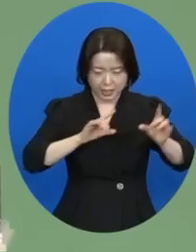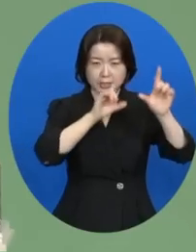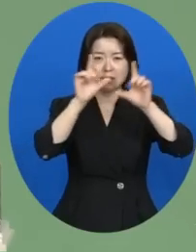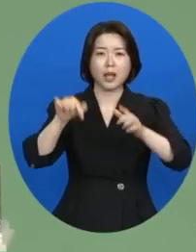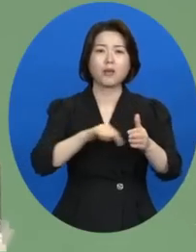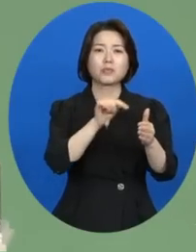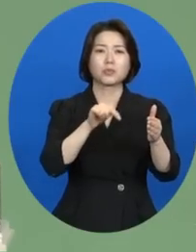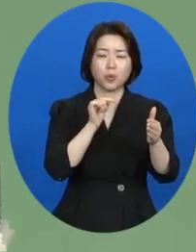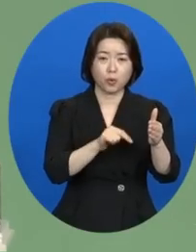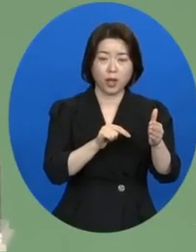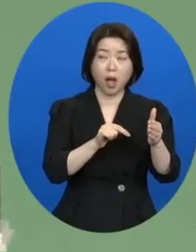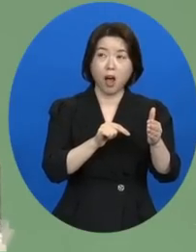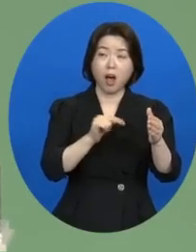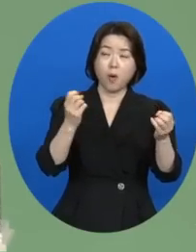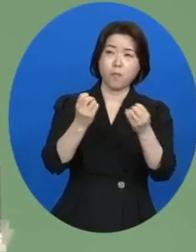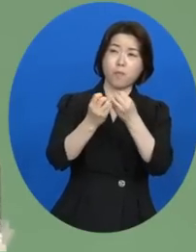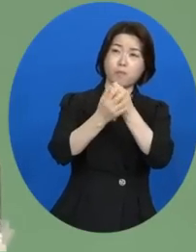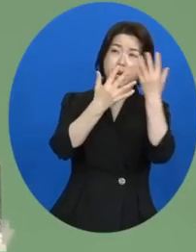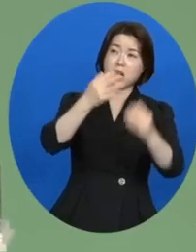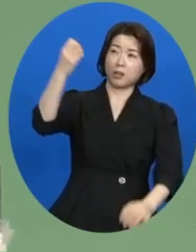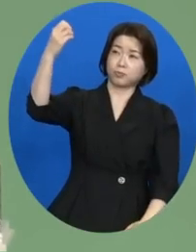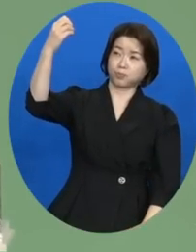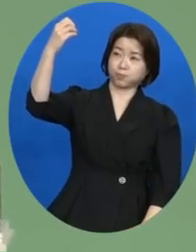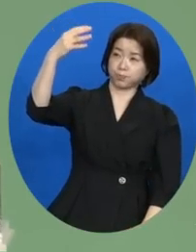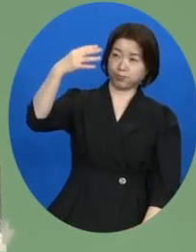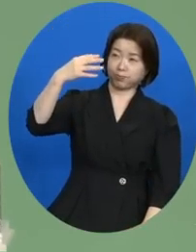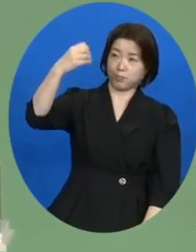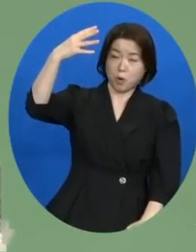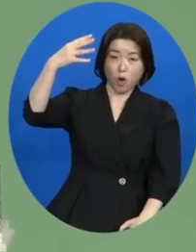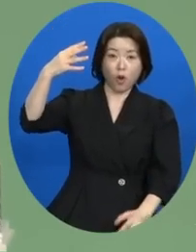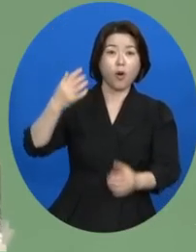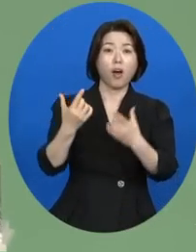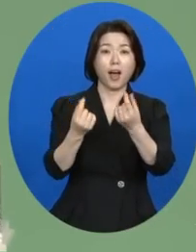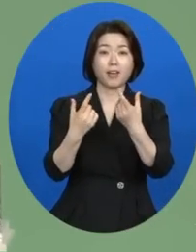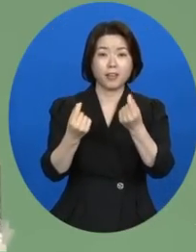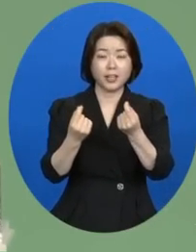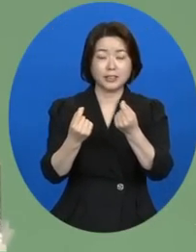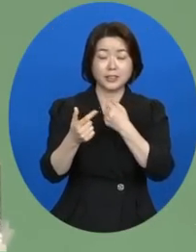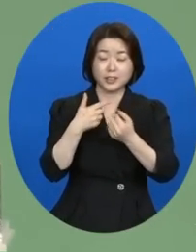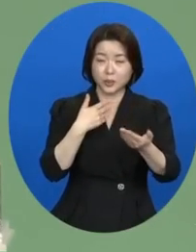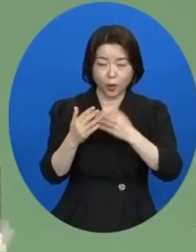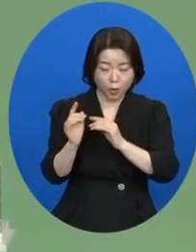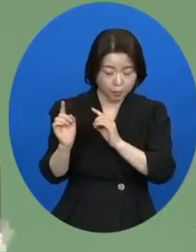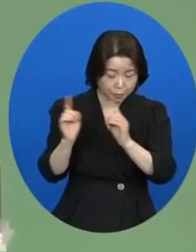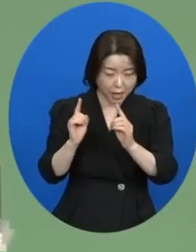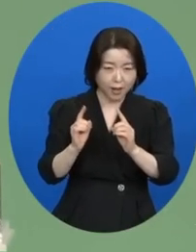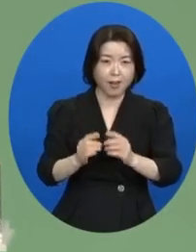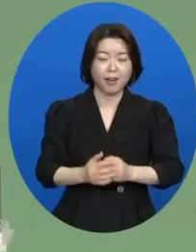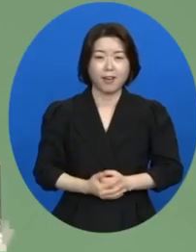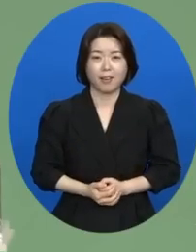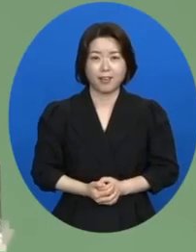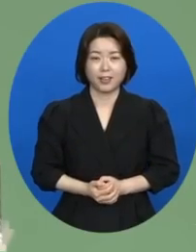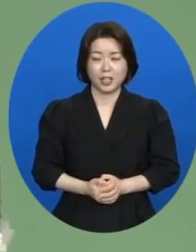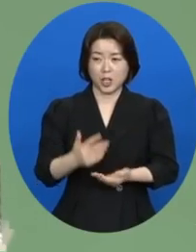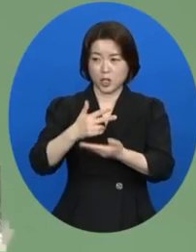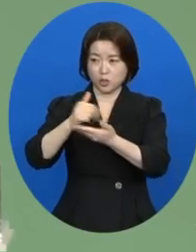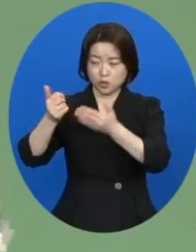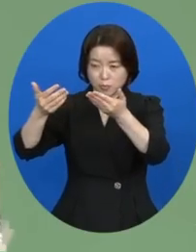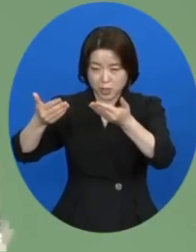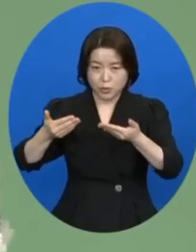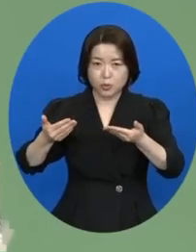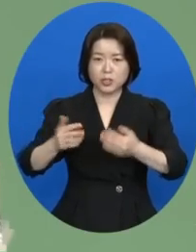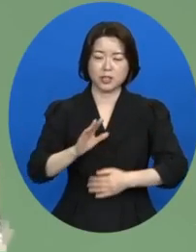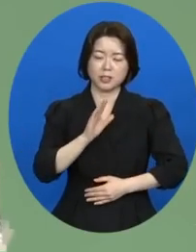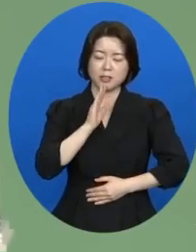가운데 환한 등불이 켜지는 것 같은 경험을 하게 되었고 주님이 주시는